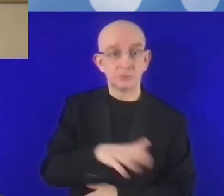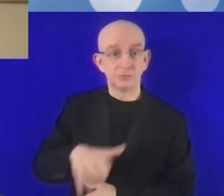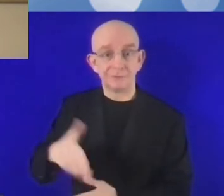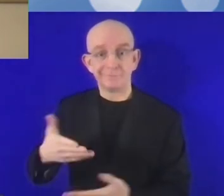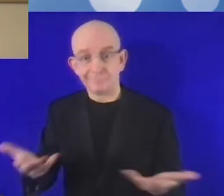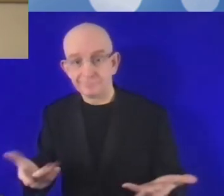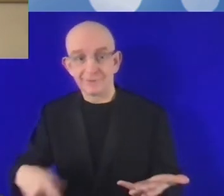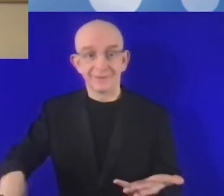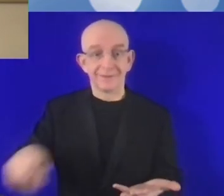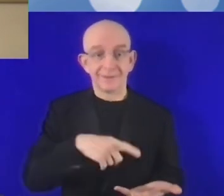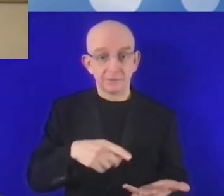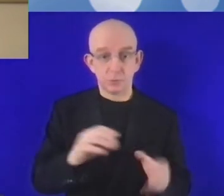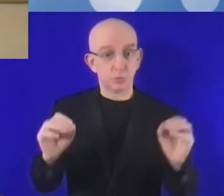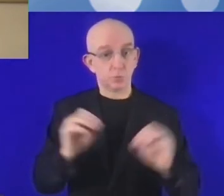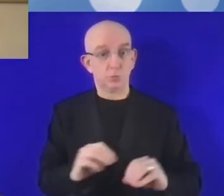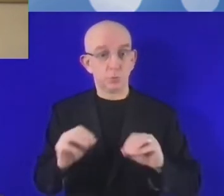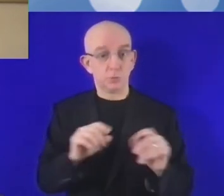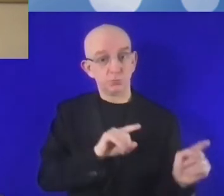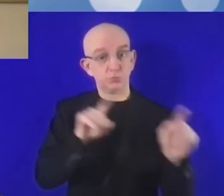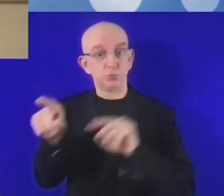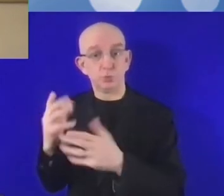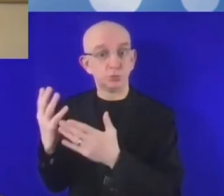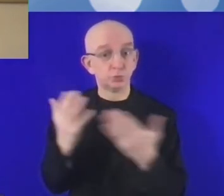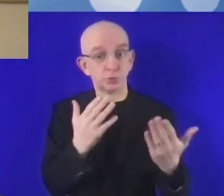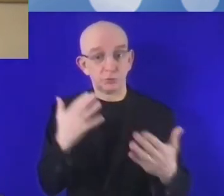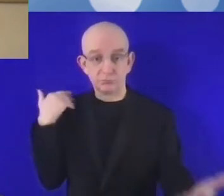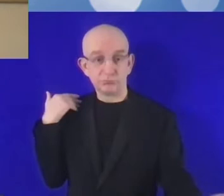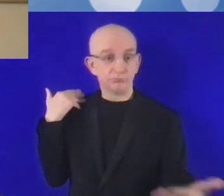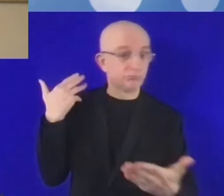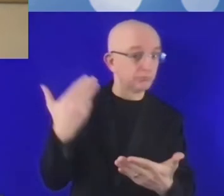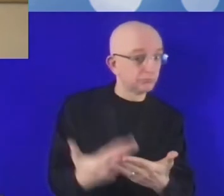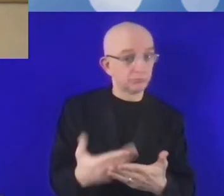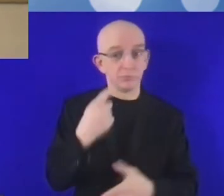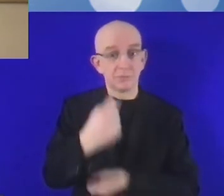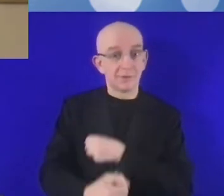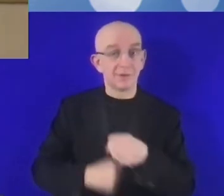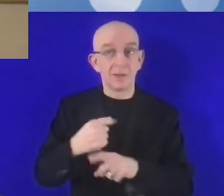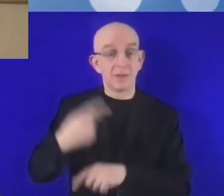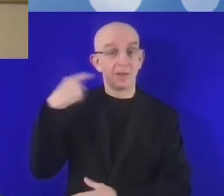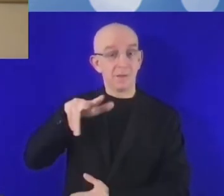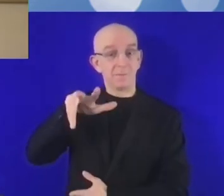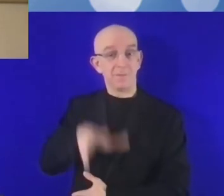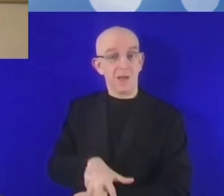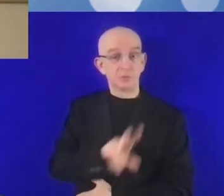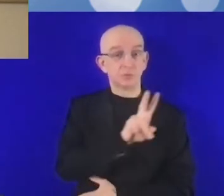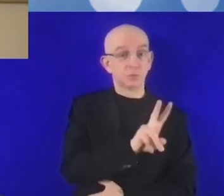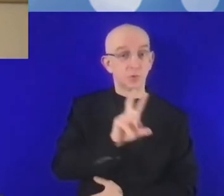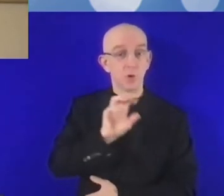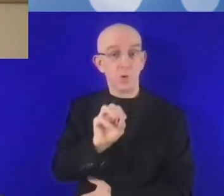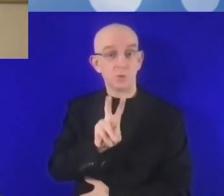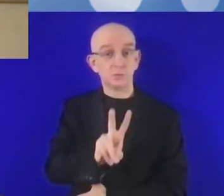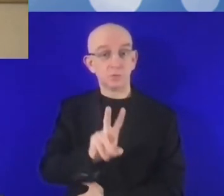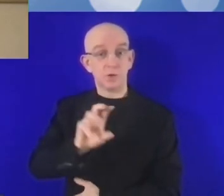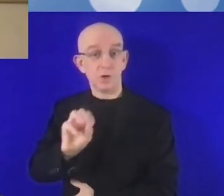pays où les enfants, depuis mars l'année passée, ne vont pas à l'école parce qu'ils n'ont pas a accès aux